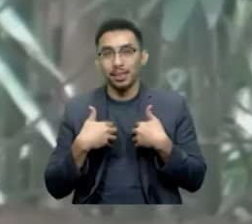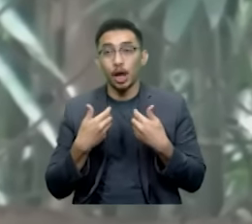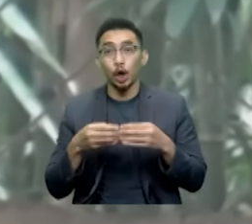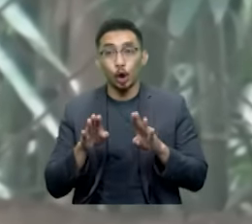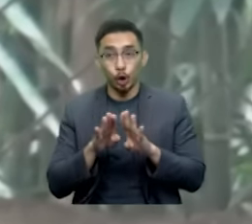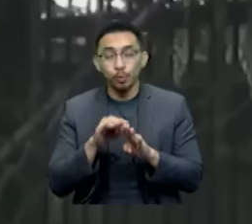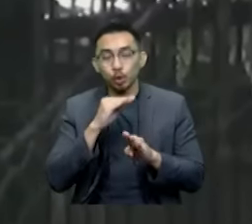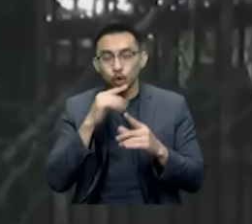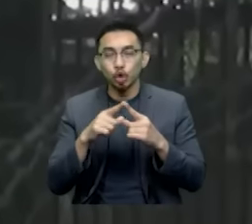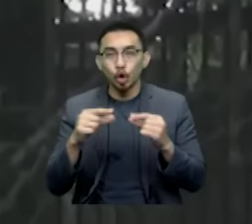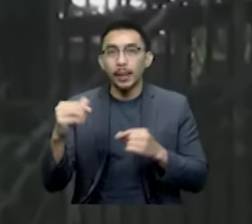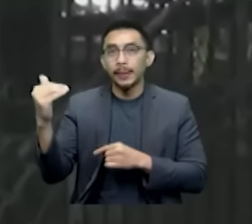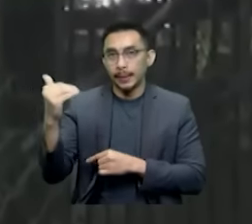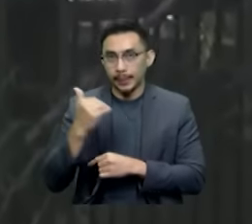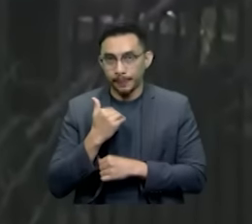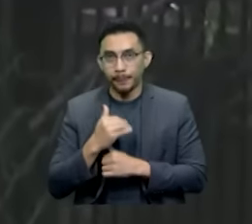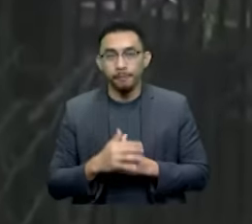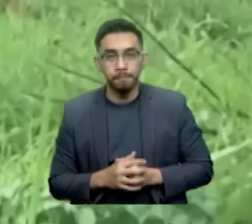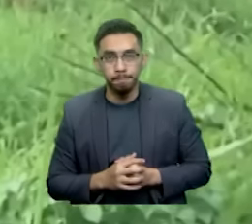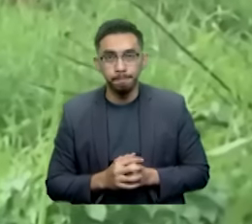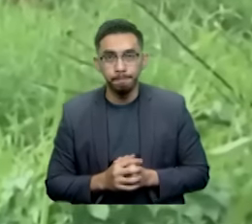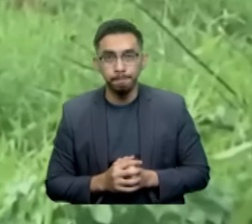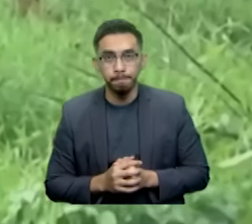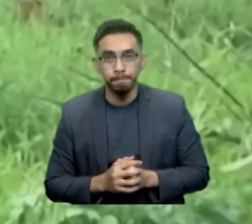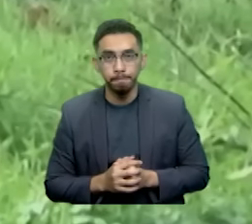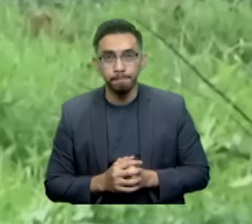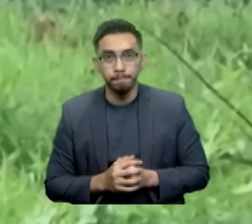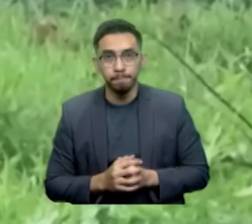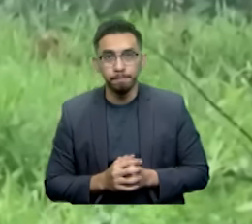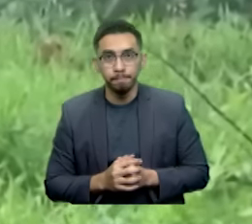Dari Medan Sumatera Utara, Ahmad Ridwan, iNews melaporkan.